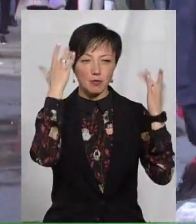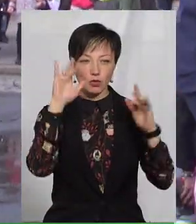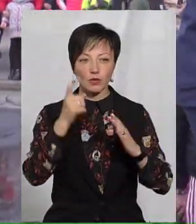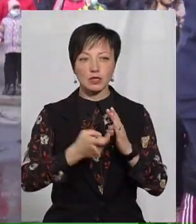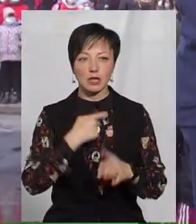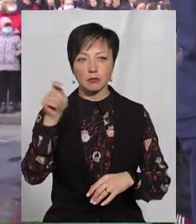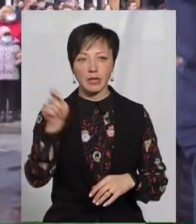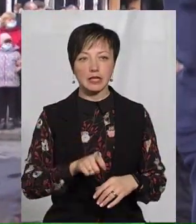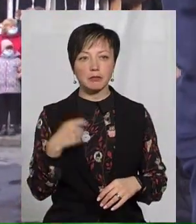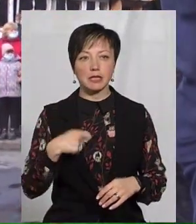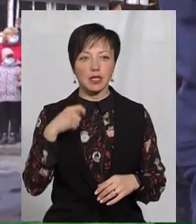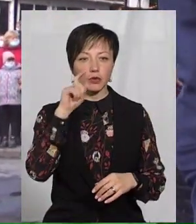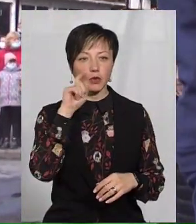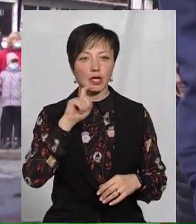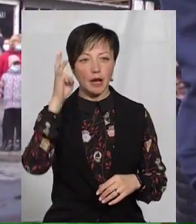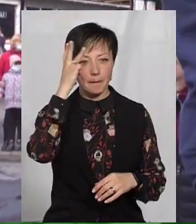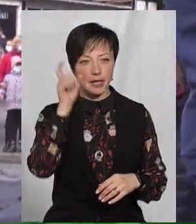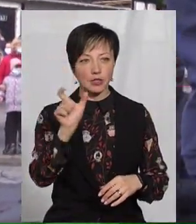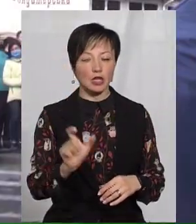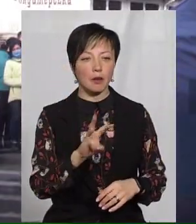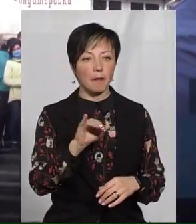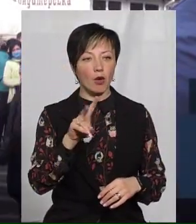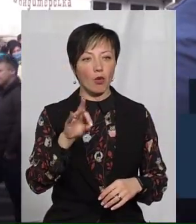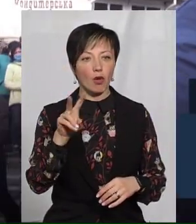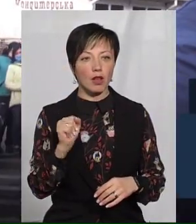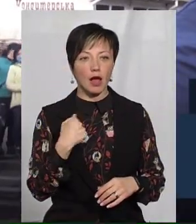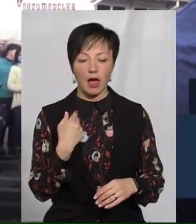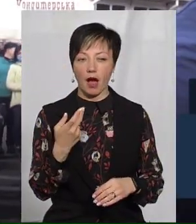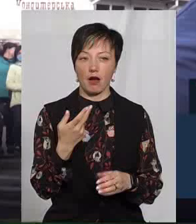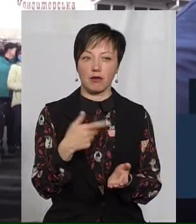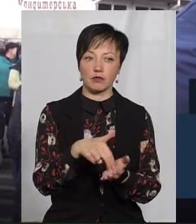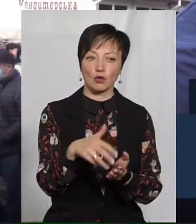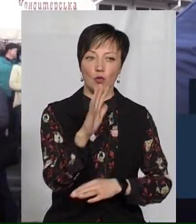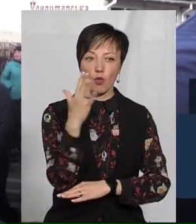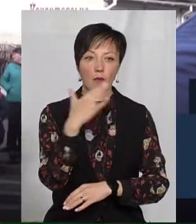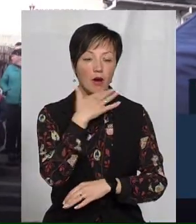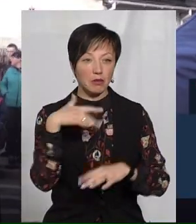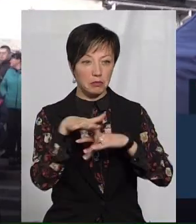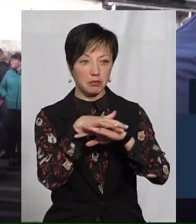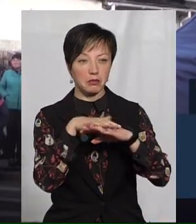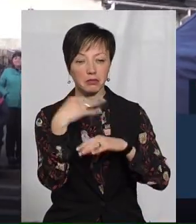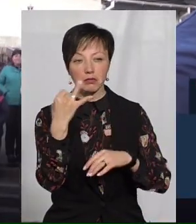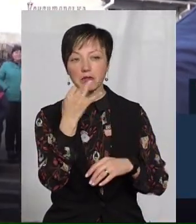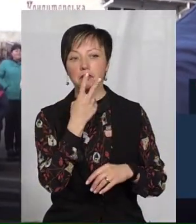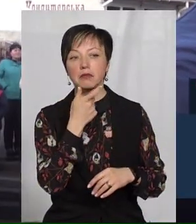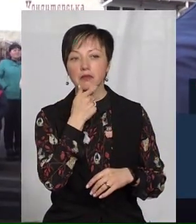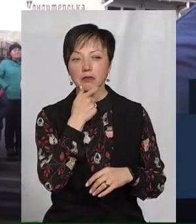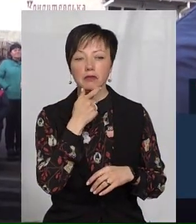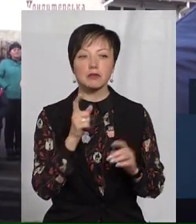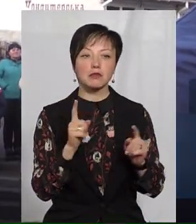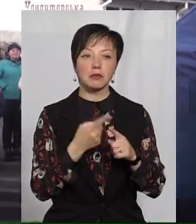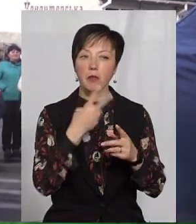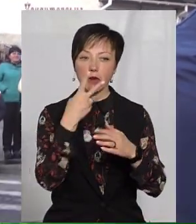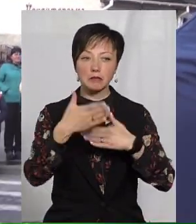про приїзд президента України і хмельничанин Микола. Вийшов на прогулянку, дивимося, багато людей. Цікаво просто